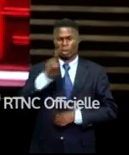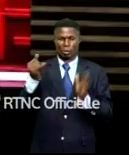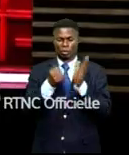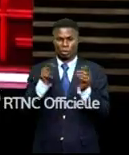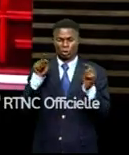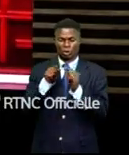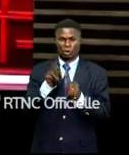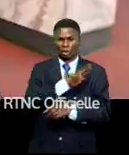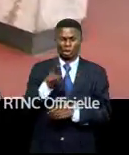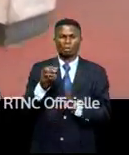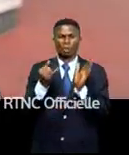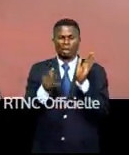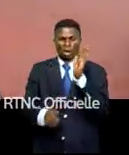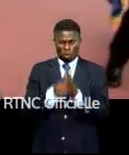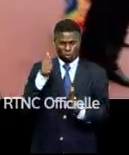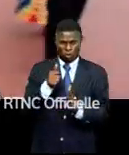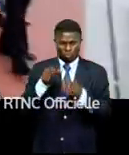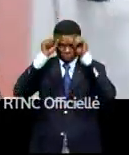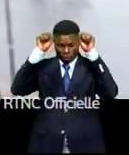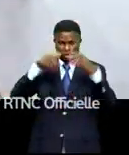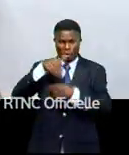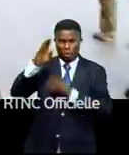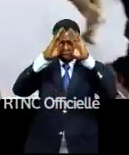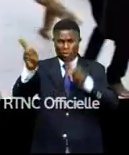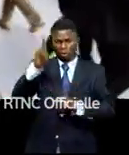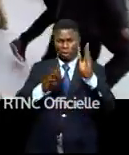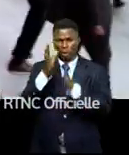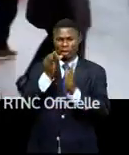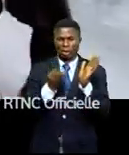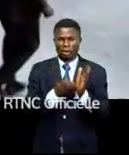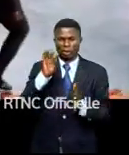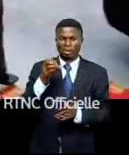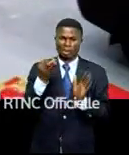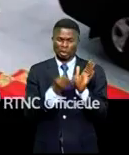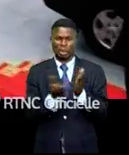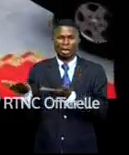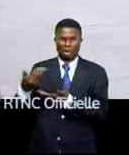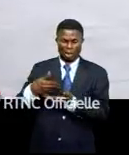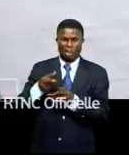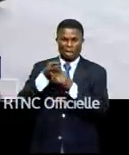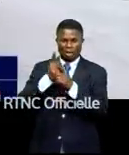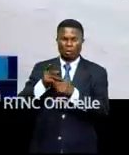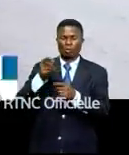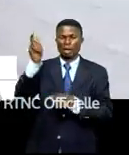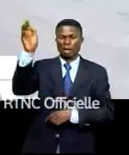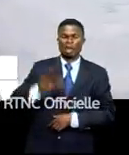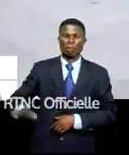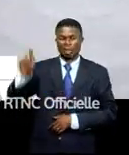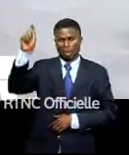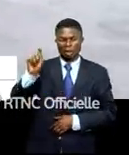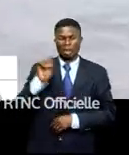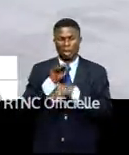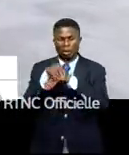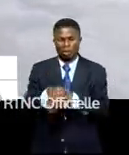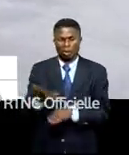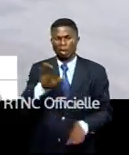2011. Le président de la République a quitté le Palais du Peuple à 17h57. Il revenait de Dar es Salaam où il a assisté